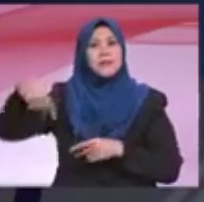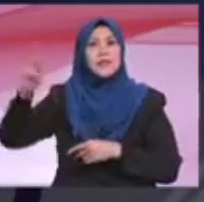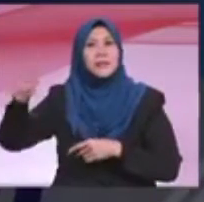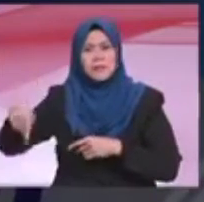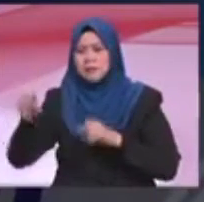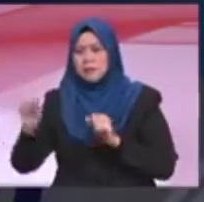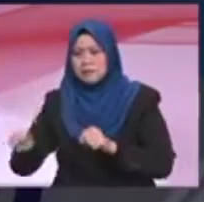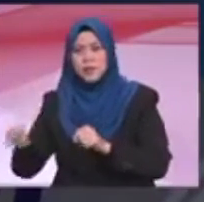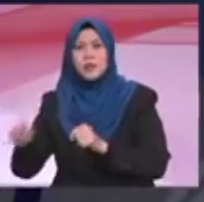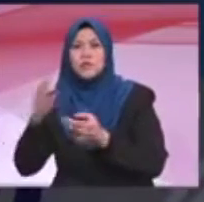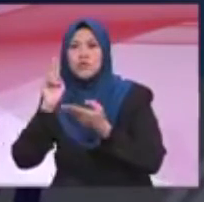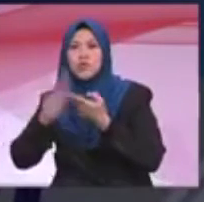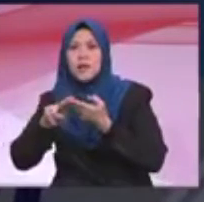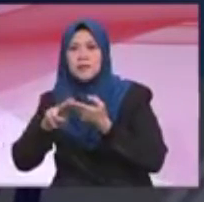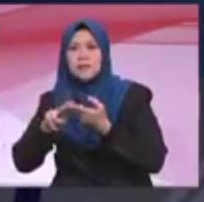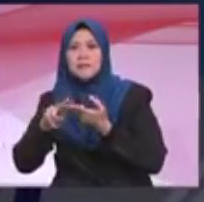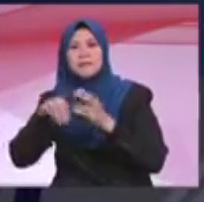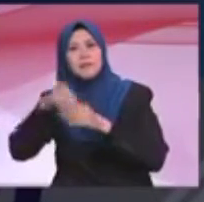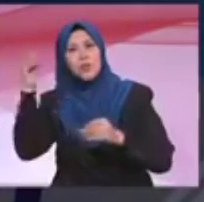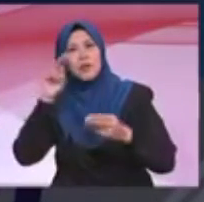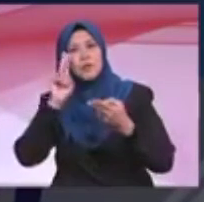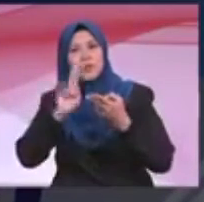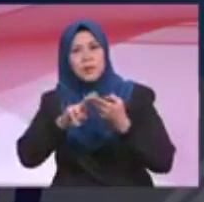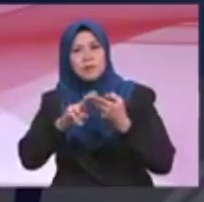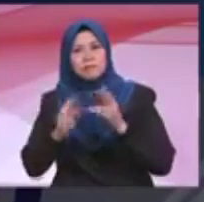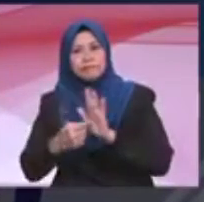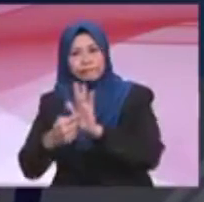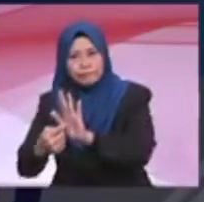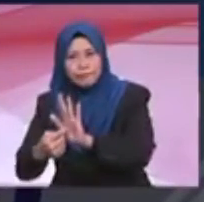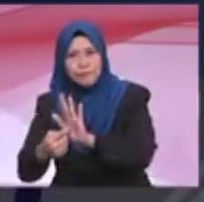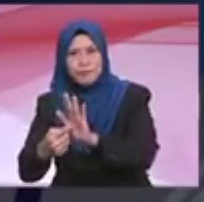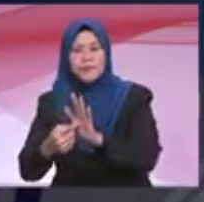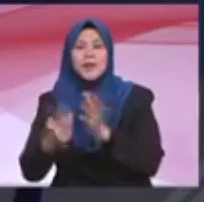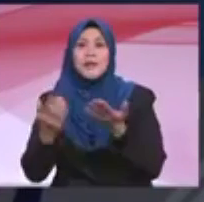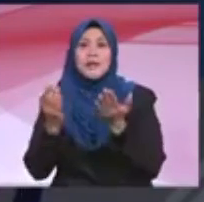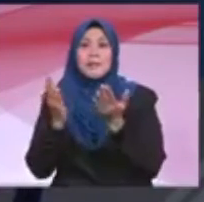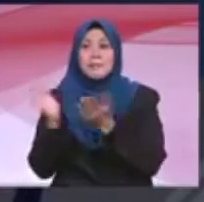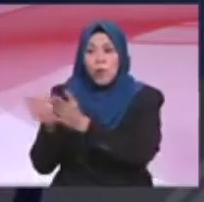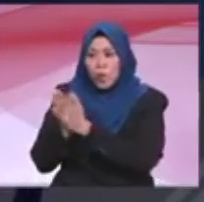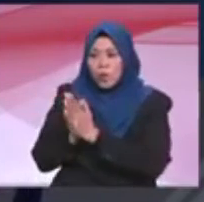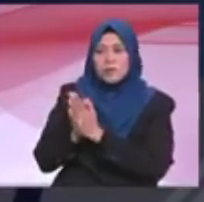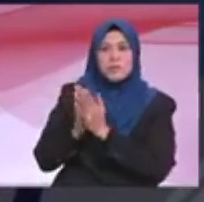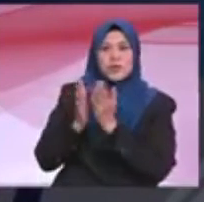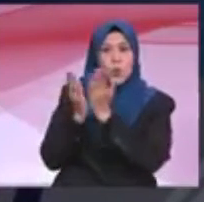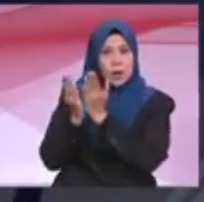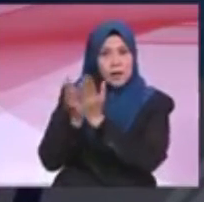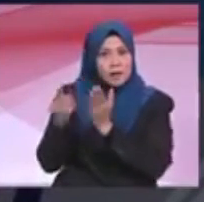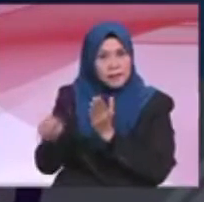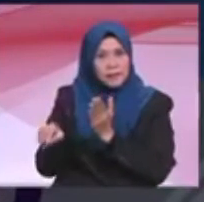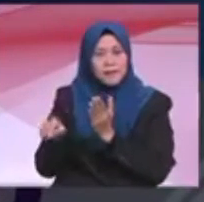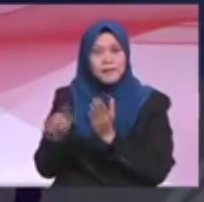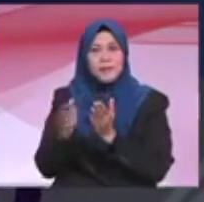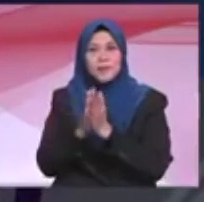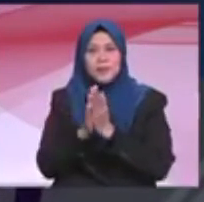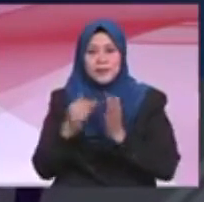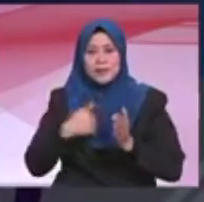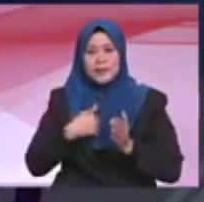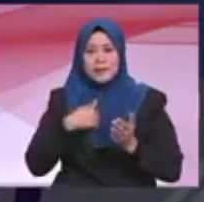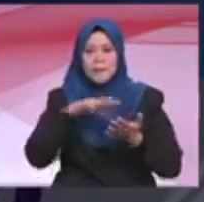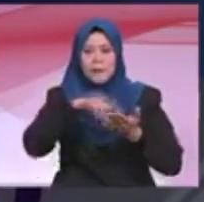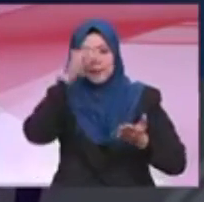boleh keluarkan surat untuk membenarkan. Dia kena minta request daripada pihak sekolah bahawa saya belajar di sekolah ini. Sekolah ini di